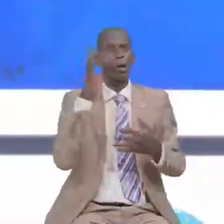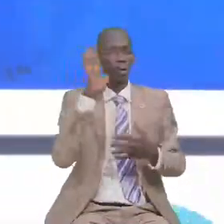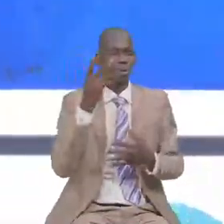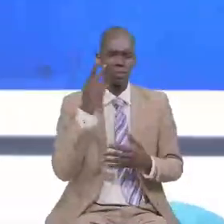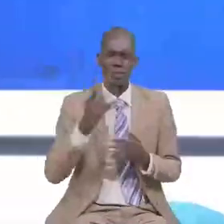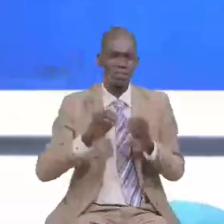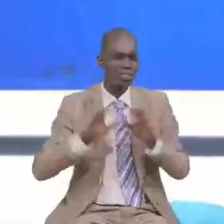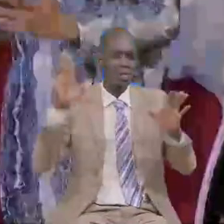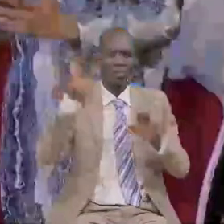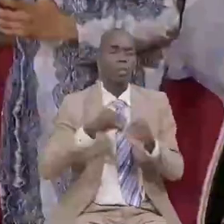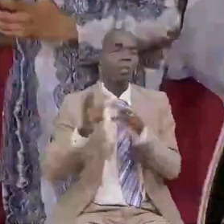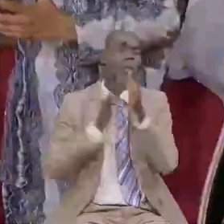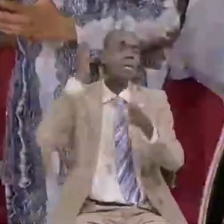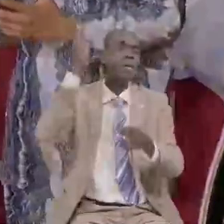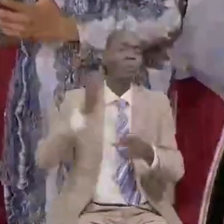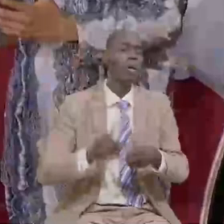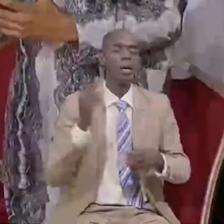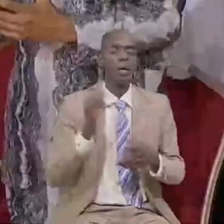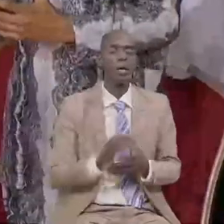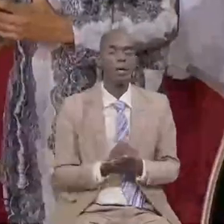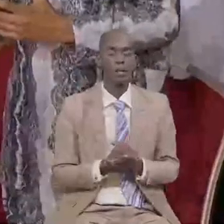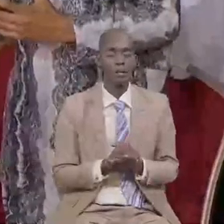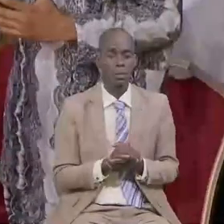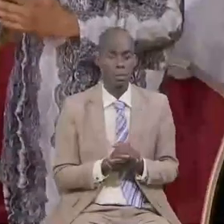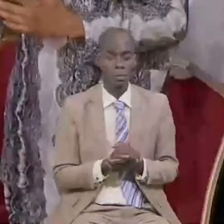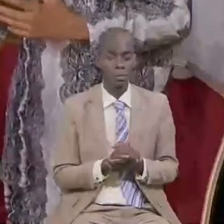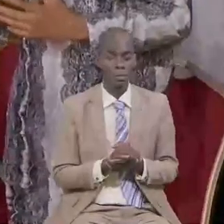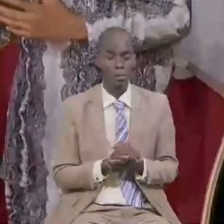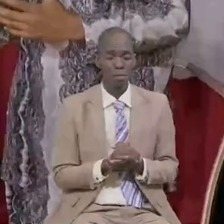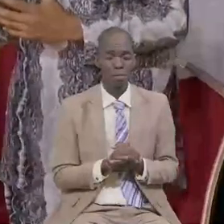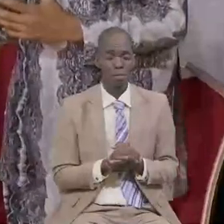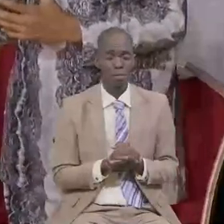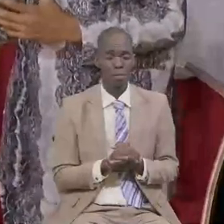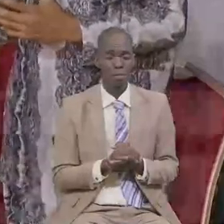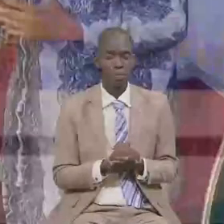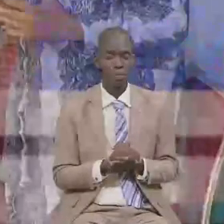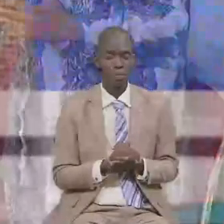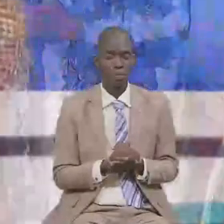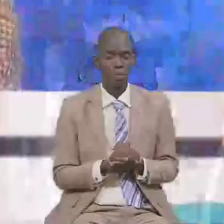yeux et que vous voyez clair au nom de Jésus-Christ.